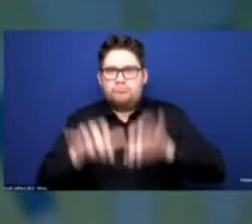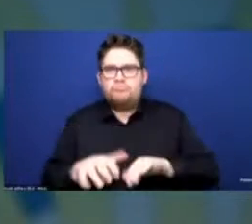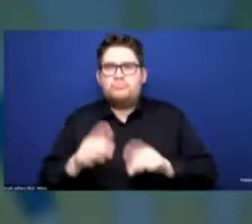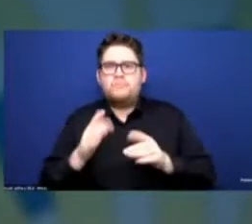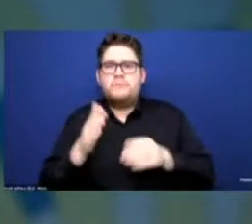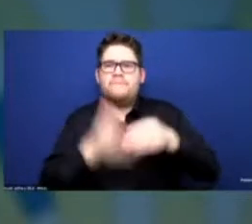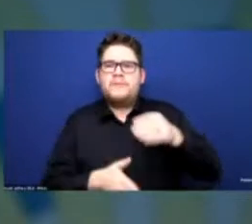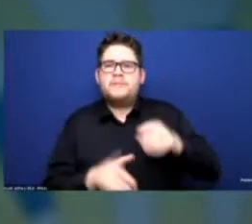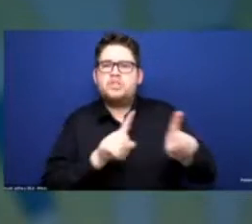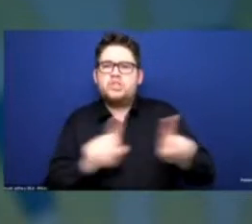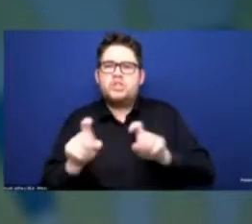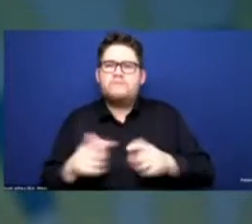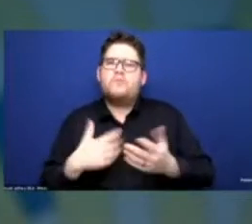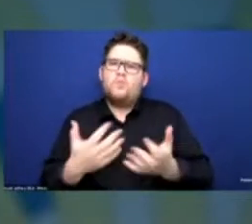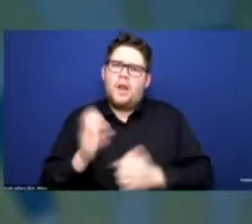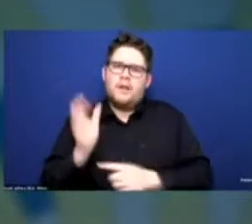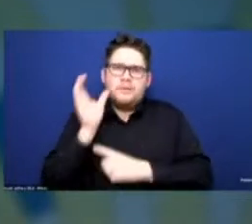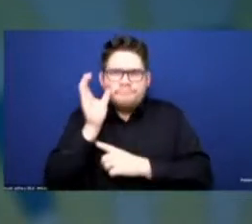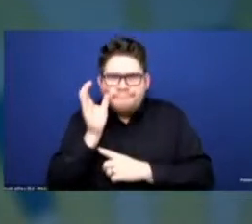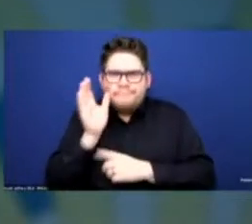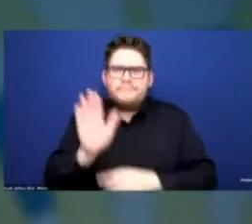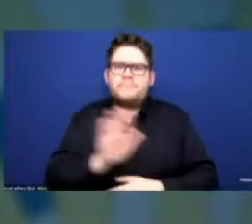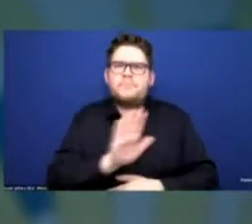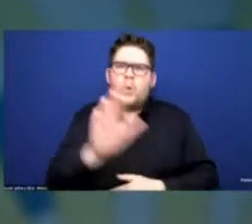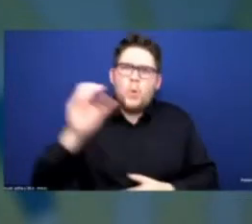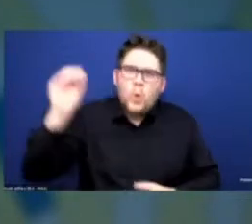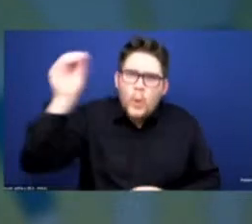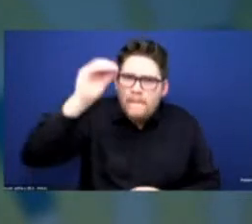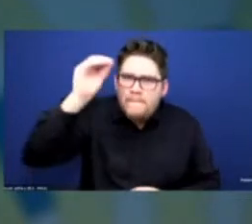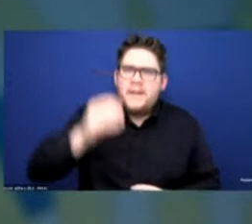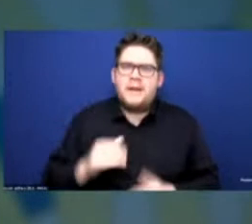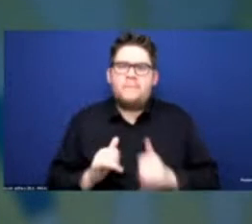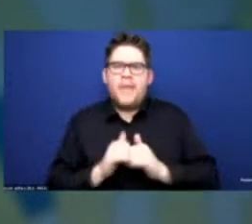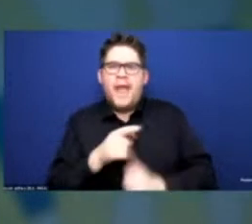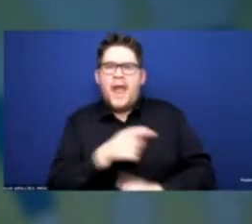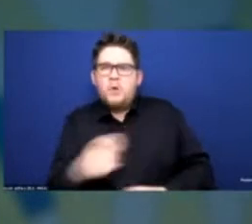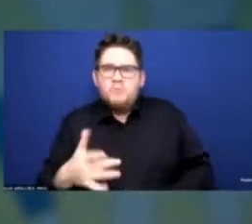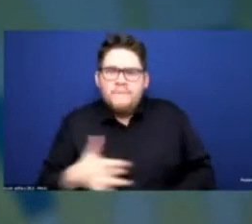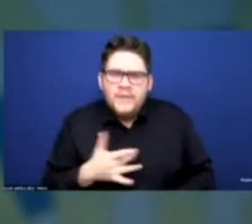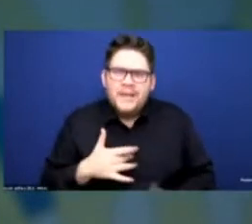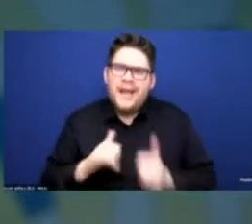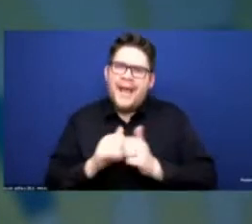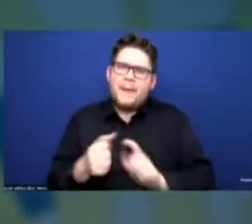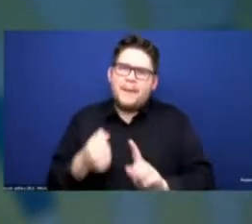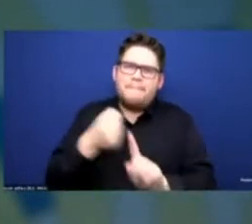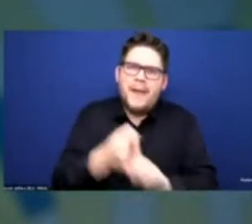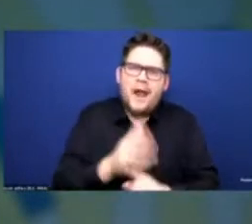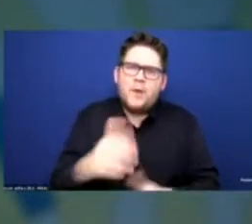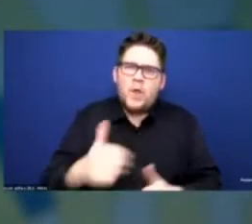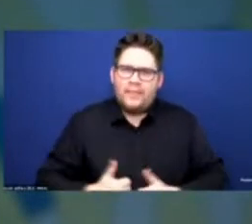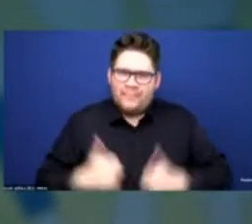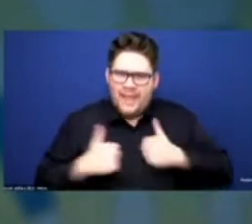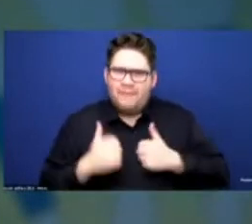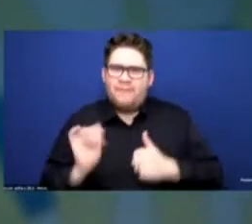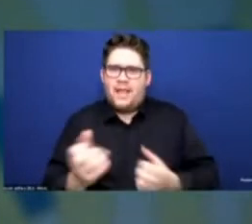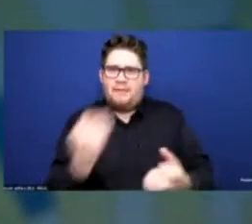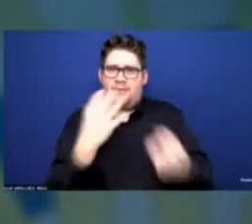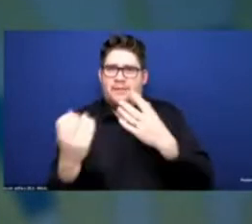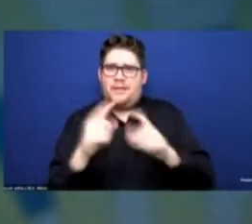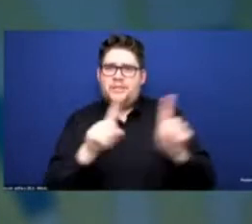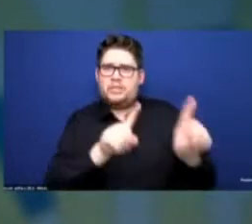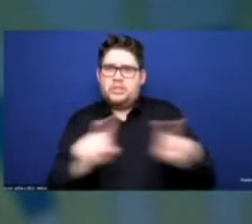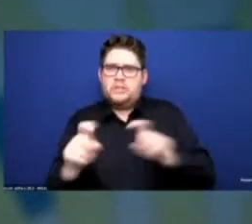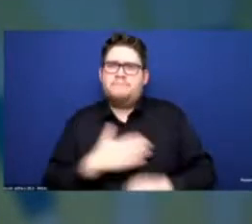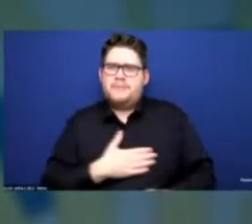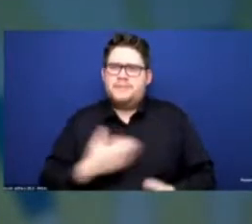我 in 们的这 BC. 个第2期的这个 So 民意调查， together, 希望大家能够 all of 积 the 极告诉 metrics that 我 we've 们 presented 那 tell 么